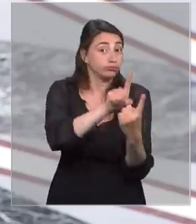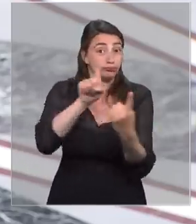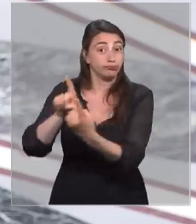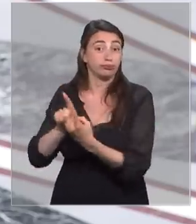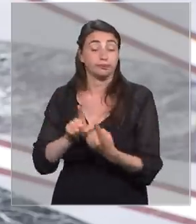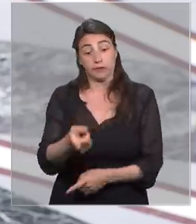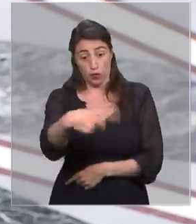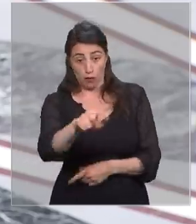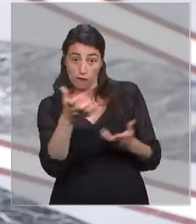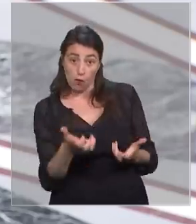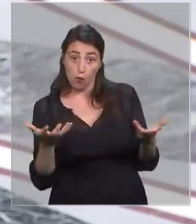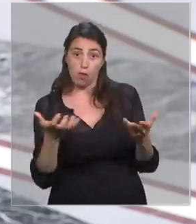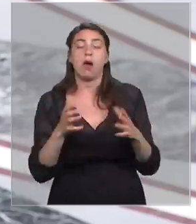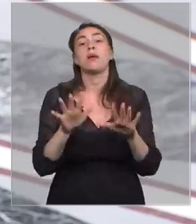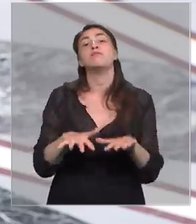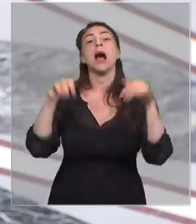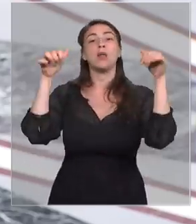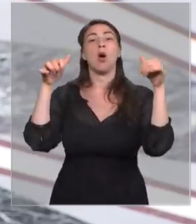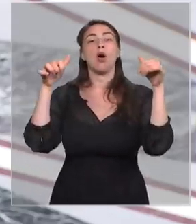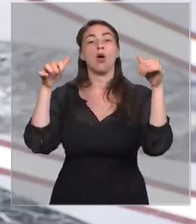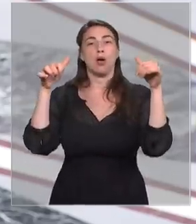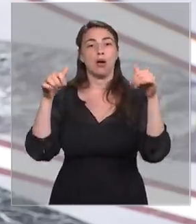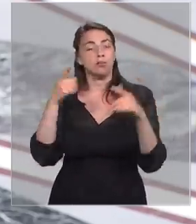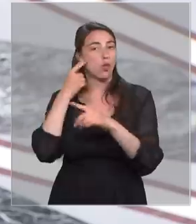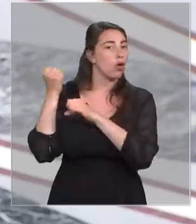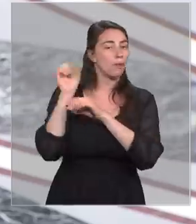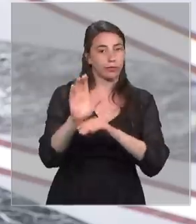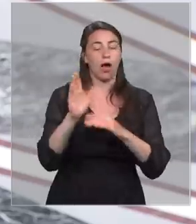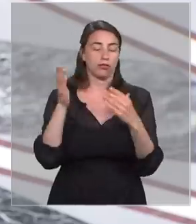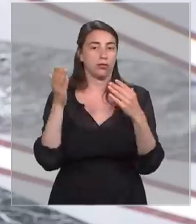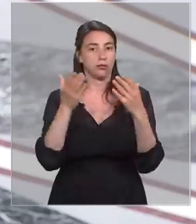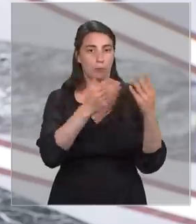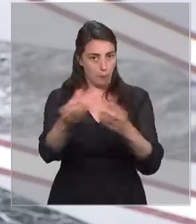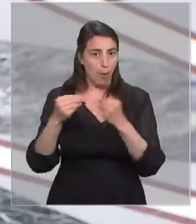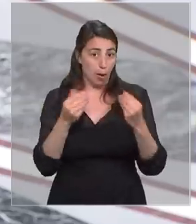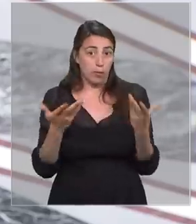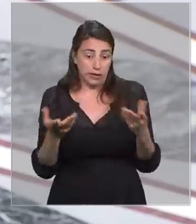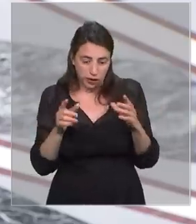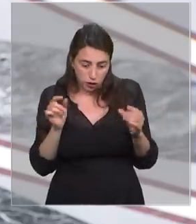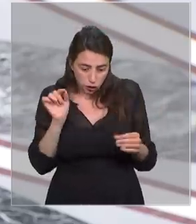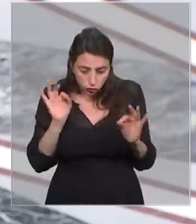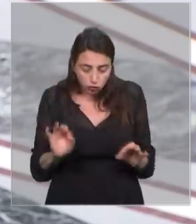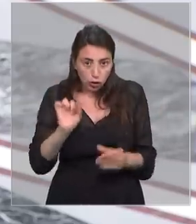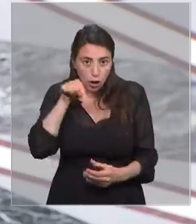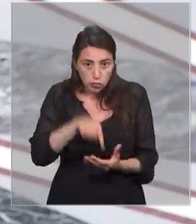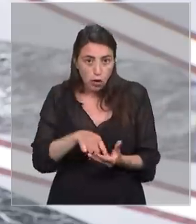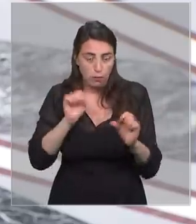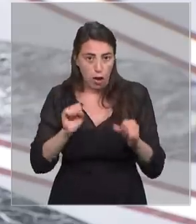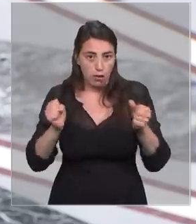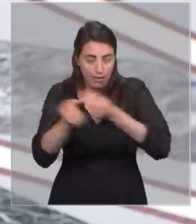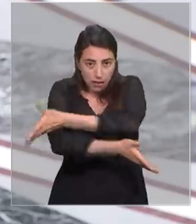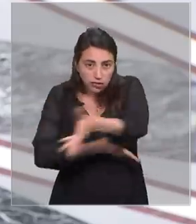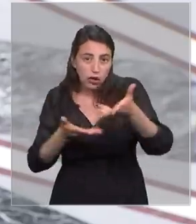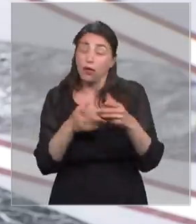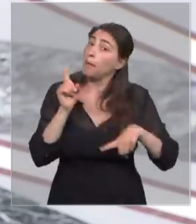Parlement que ce soit en bonne maison du peuple et de la démocratie, un endroit où on soit capable de se parler, en fait, d'échanger et de se dire que parfois on n'est pas d'accord,